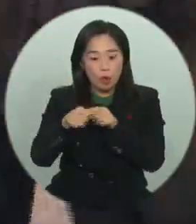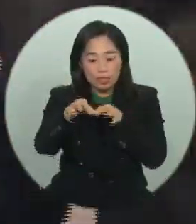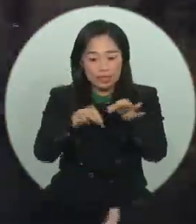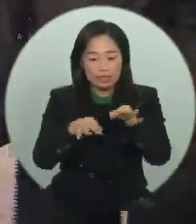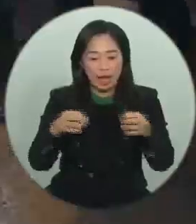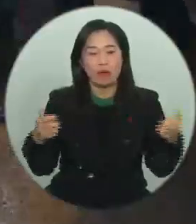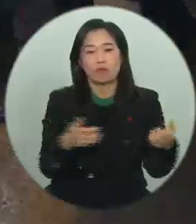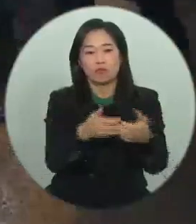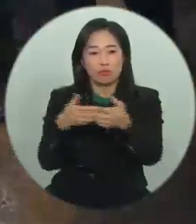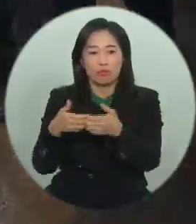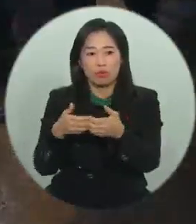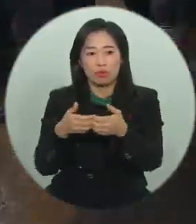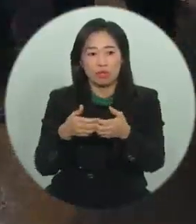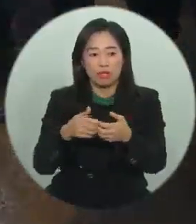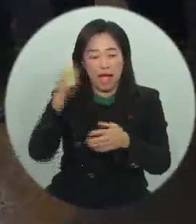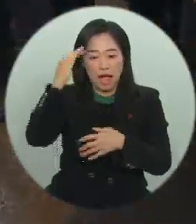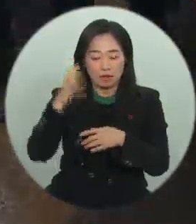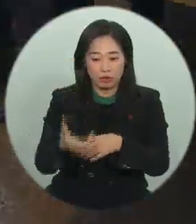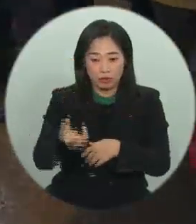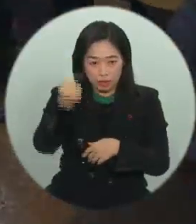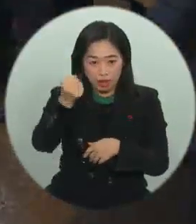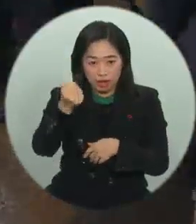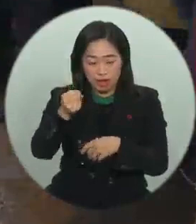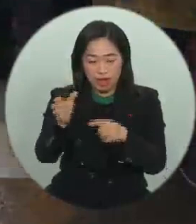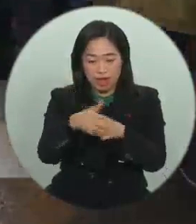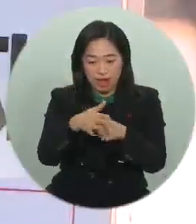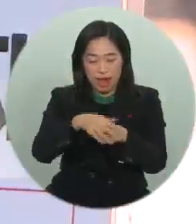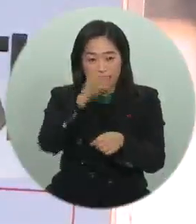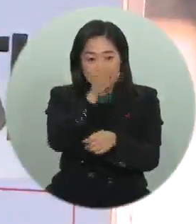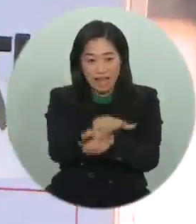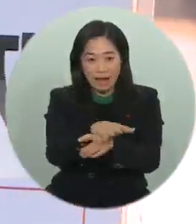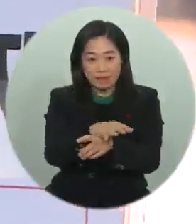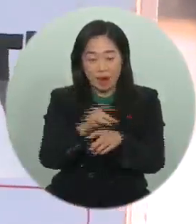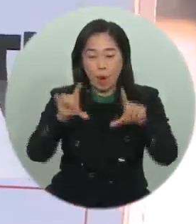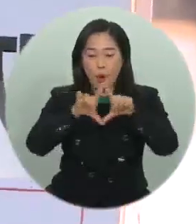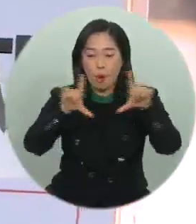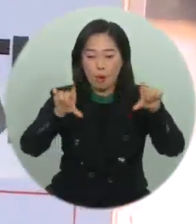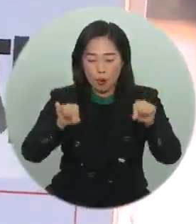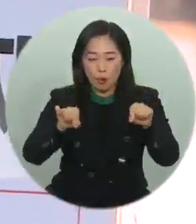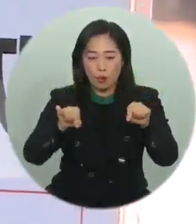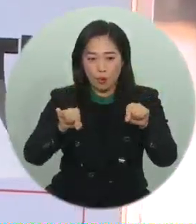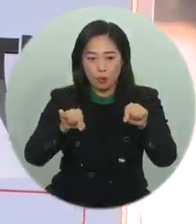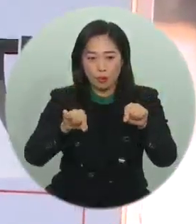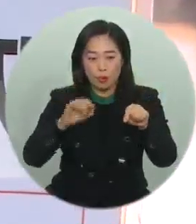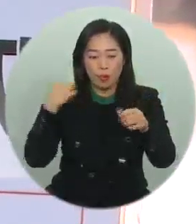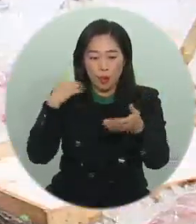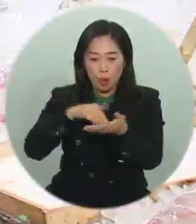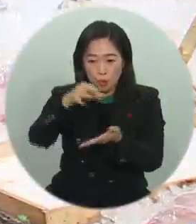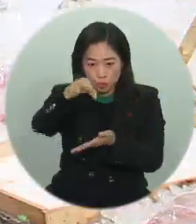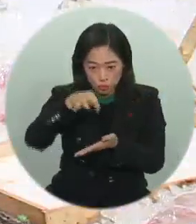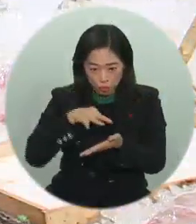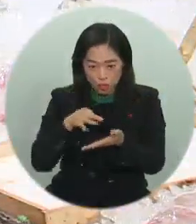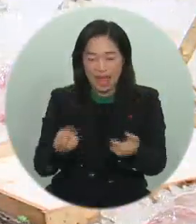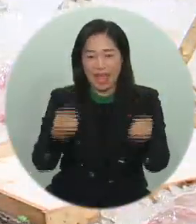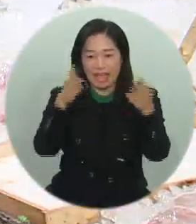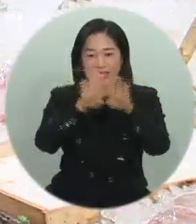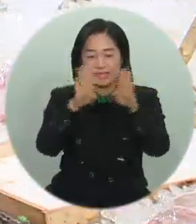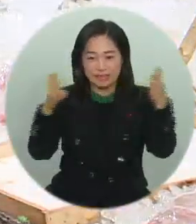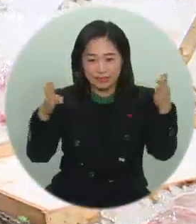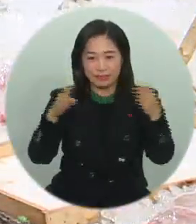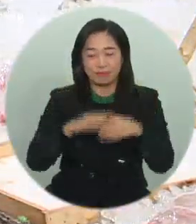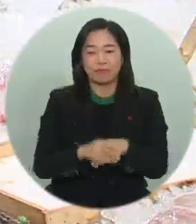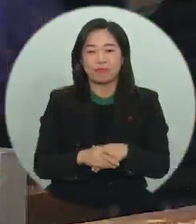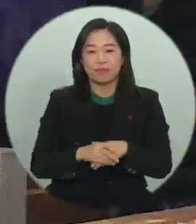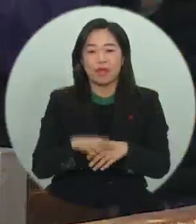북적거립니다. 국내산 수산물을 사면 온누리 상품권을 환급해주는 행사가 열리기 때문입니다. 그래서